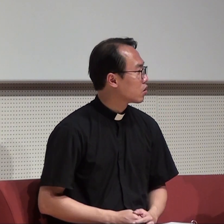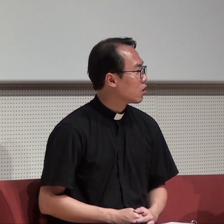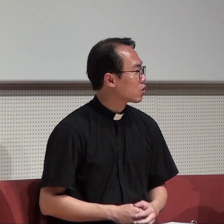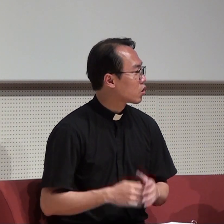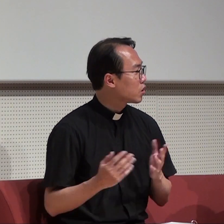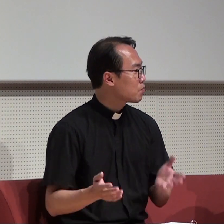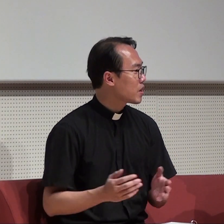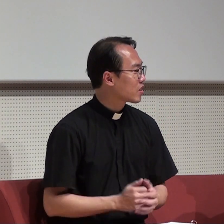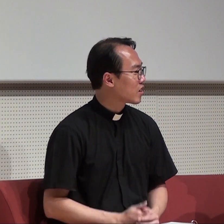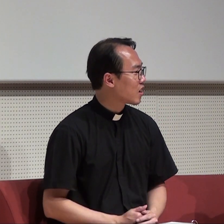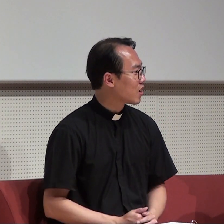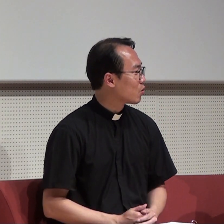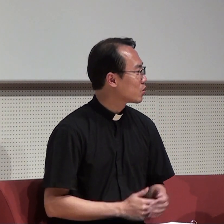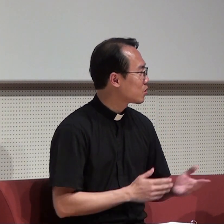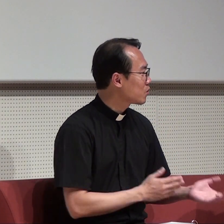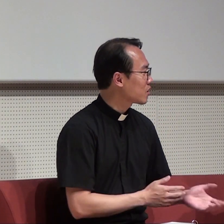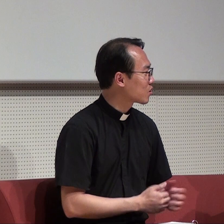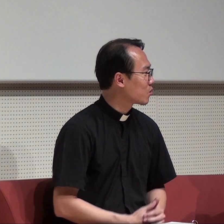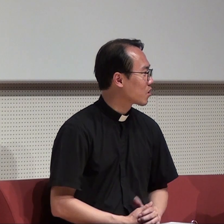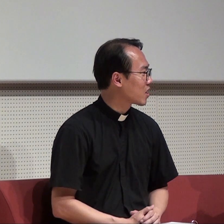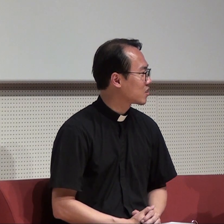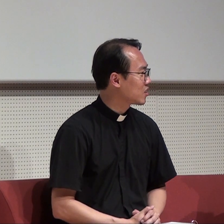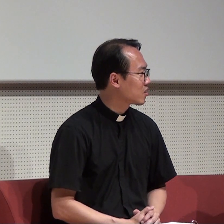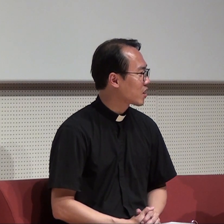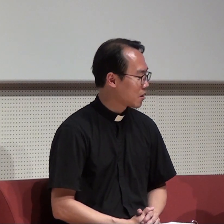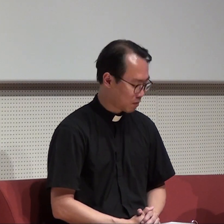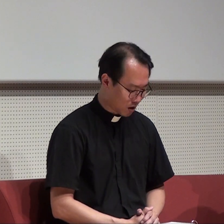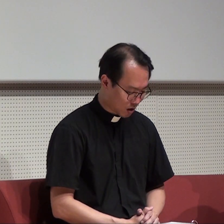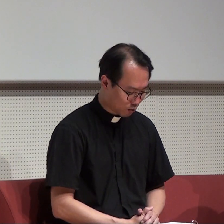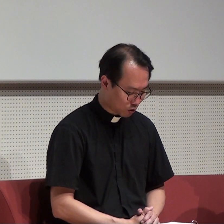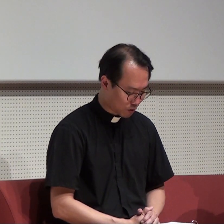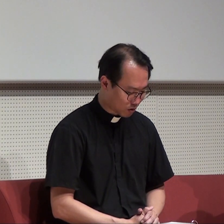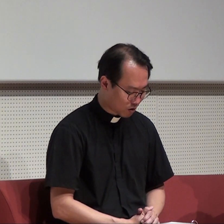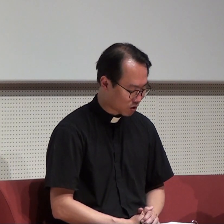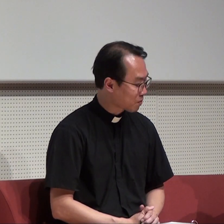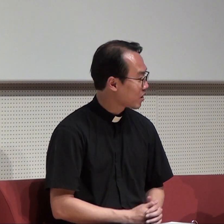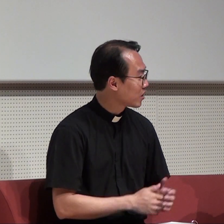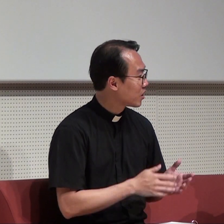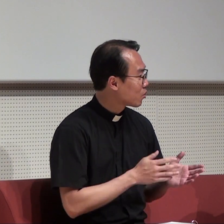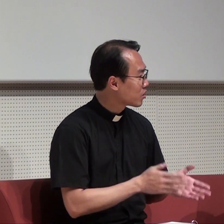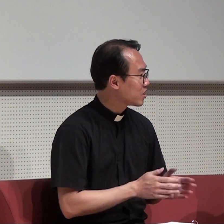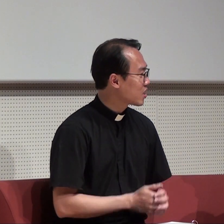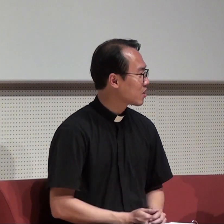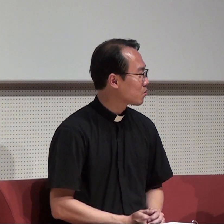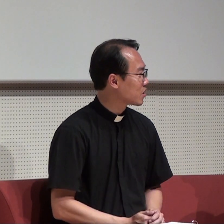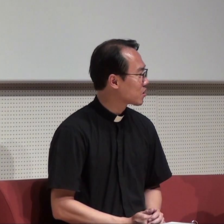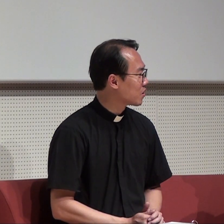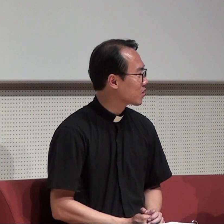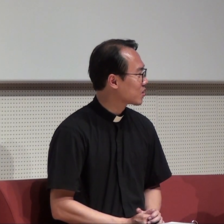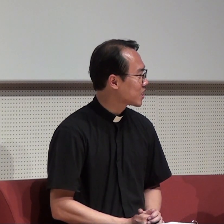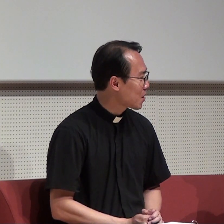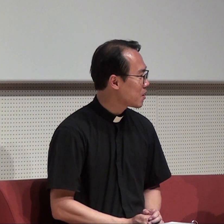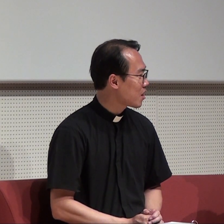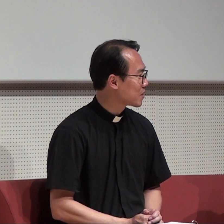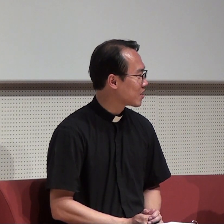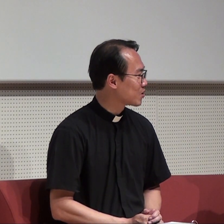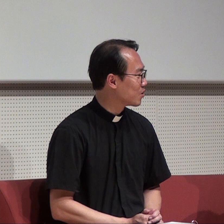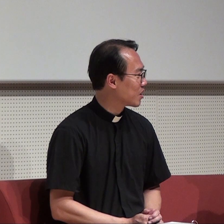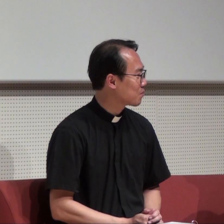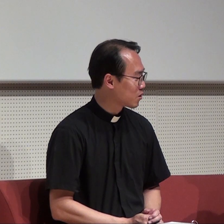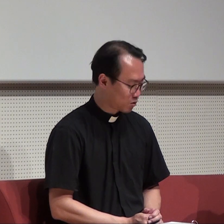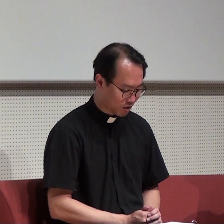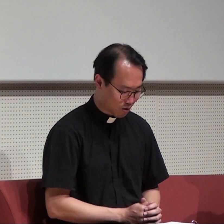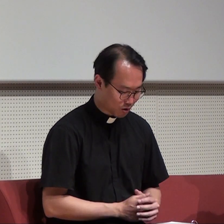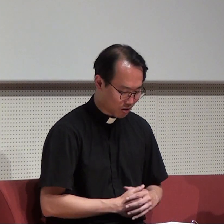오늘 저희뿐만 아니라 오늘 신부님께서도 같이 이렇게 함께 해주시면서 정말 오늘 이 자리를 위해서 사명감을